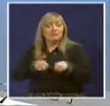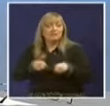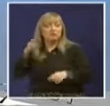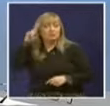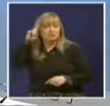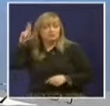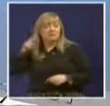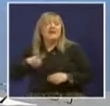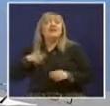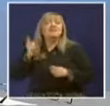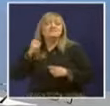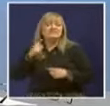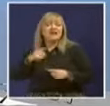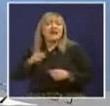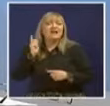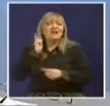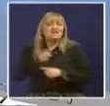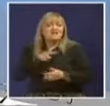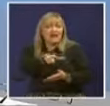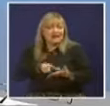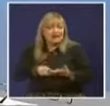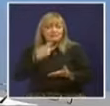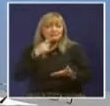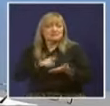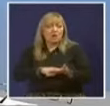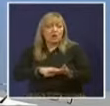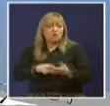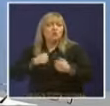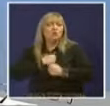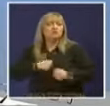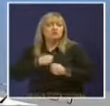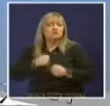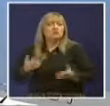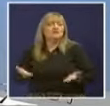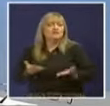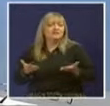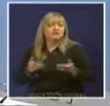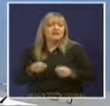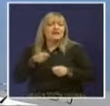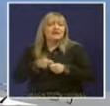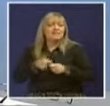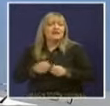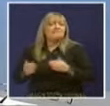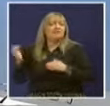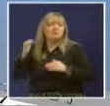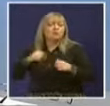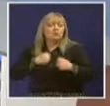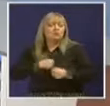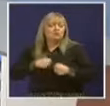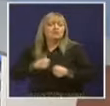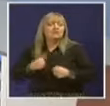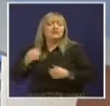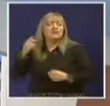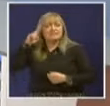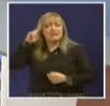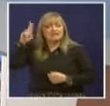наредба, закон и така нататък само усложняват нещата и ги правят все по-трудни и по-трудни за изпълнение. А как